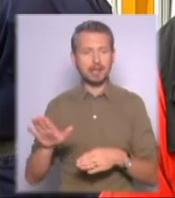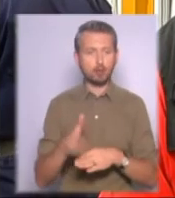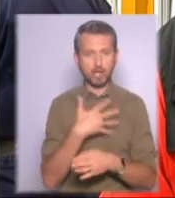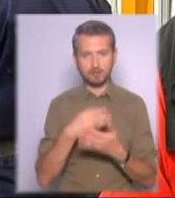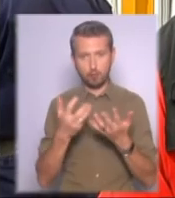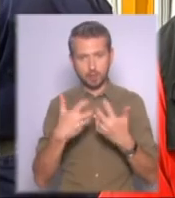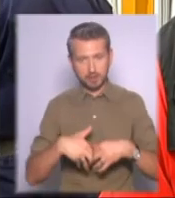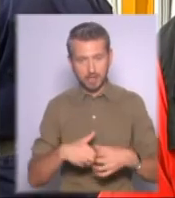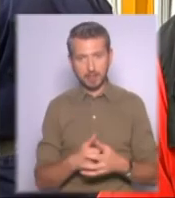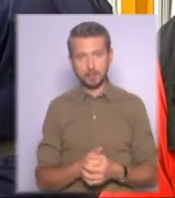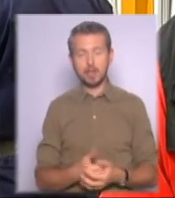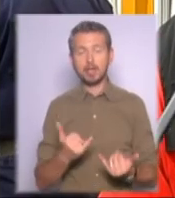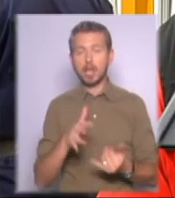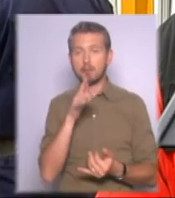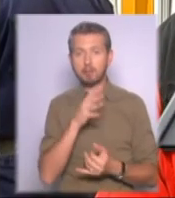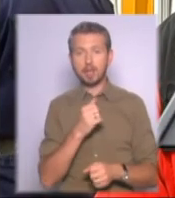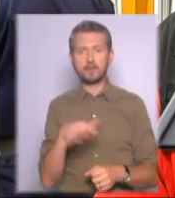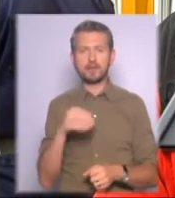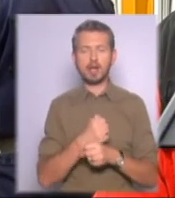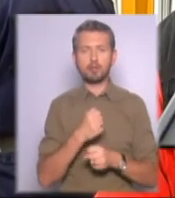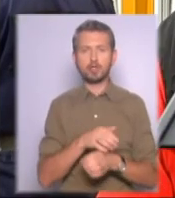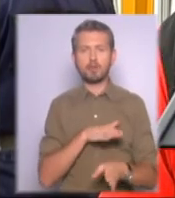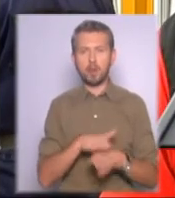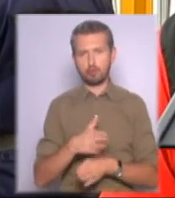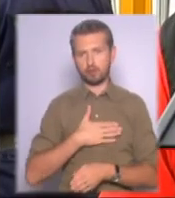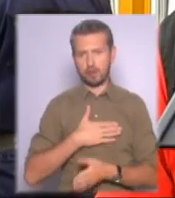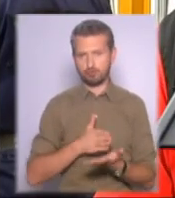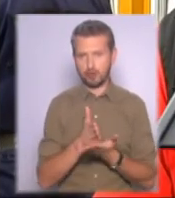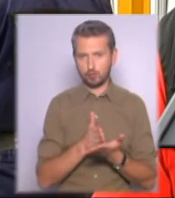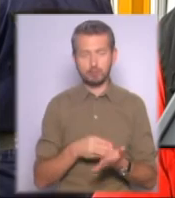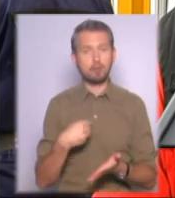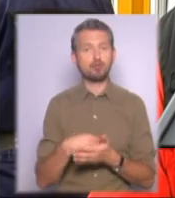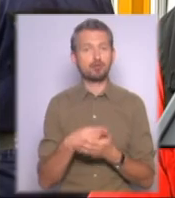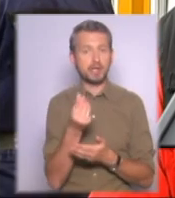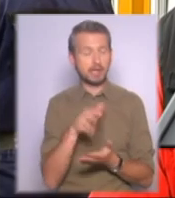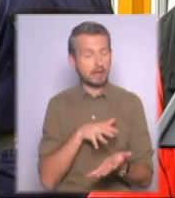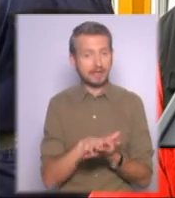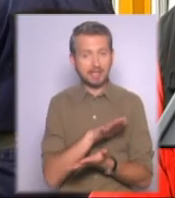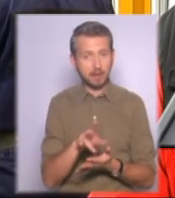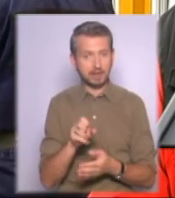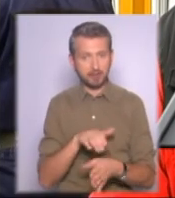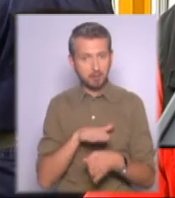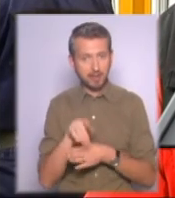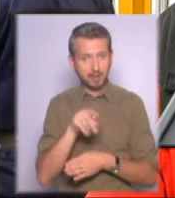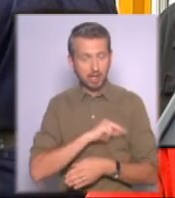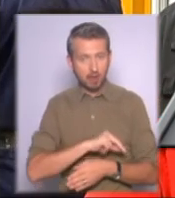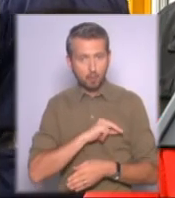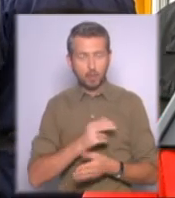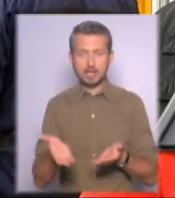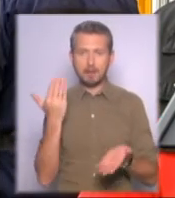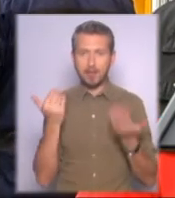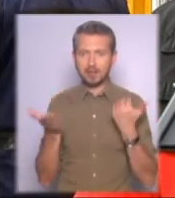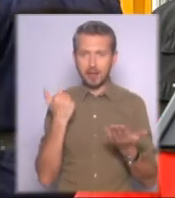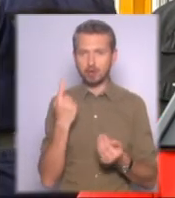роботи виконуються силами комунальної аварійно-рятувальної служби. Бюджетних денег не тратиться на виконання даних робот. Демонтаж одної